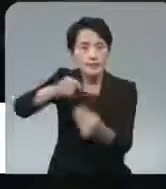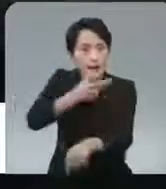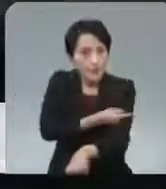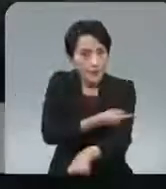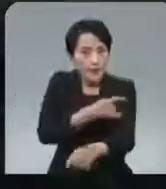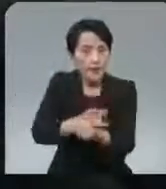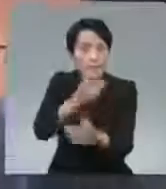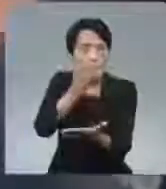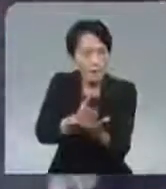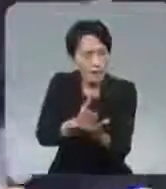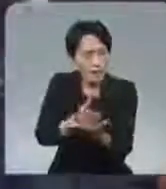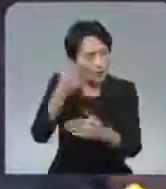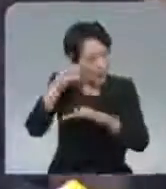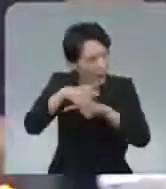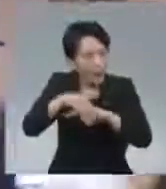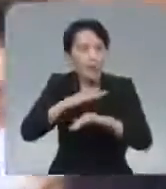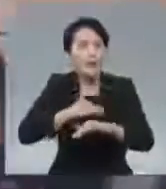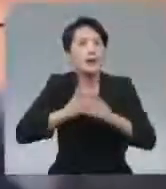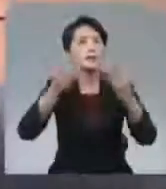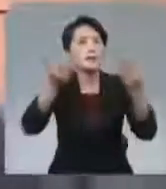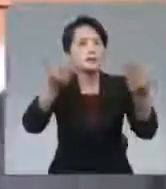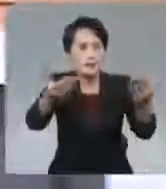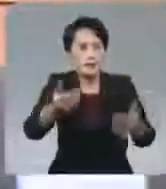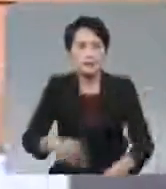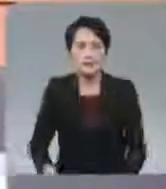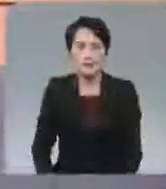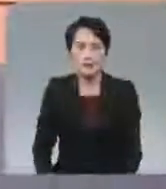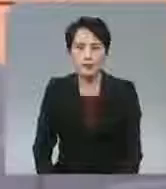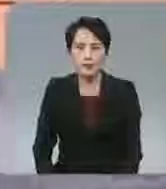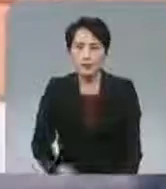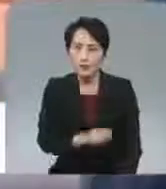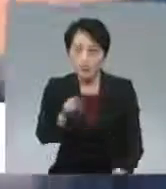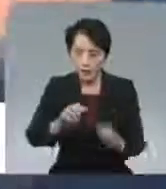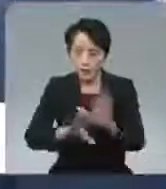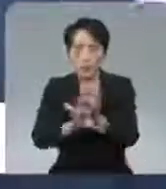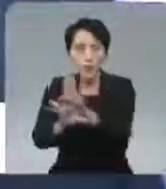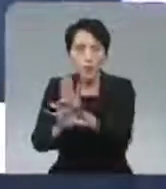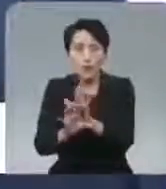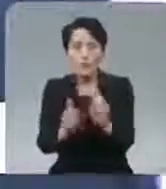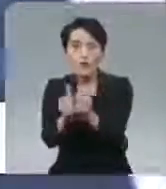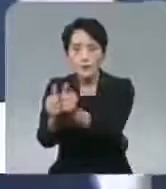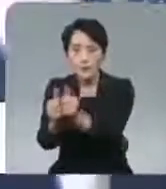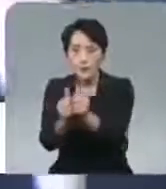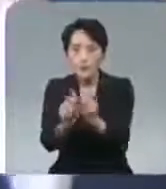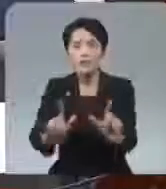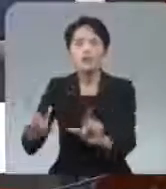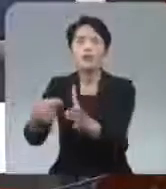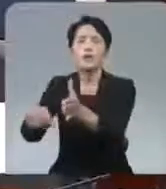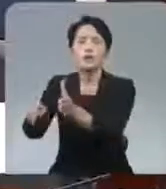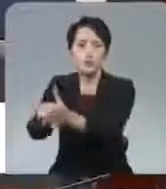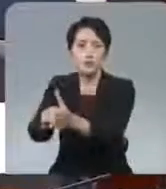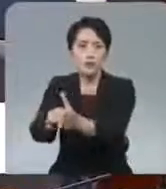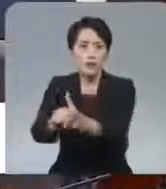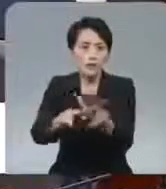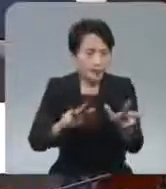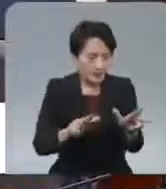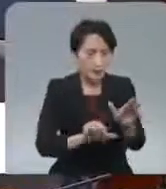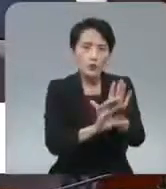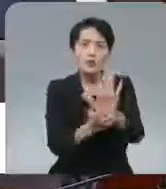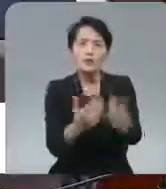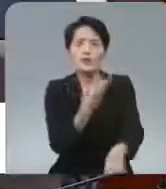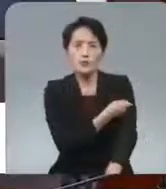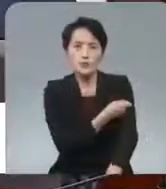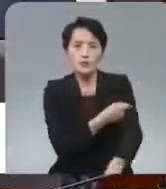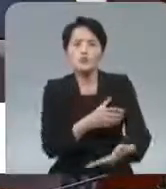dịch Hàn Quốc đang tiến hành tiêm chủng mũi bổ sung cho người cao tuổi có rủi ro cao Ngoài ra trong tuần sau đã công bố kế hoạch tìm mỗi bổ